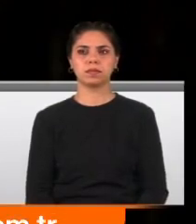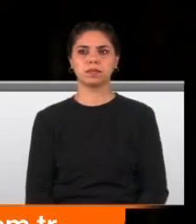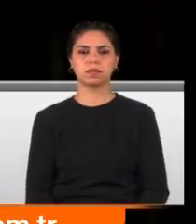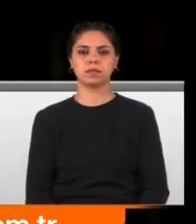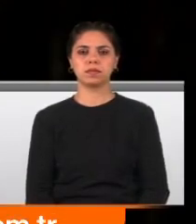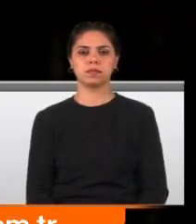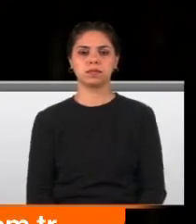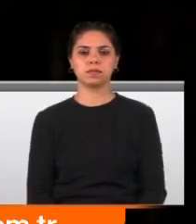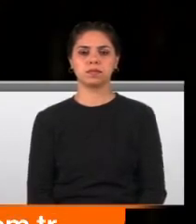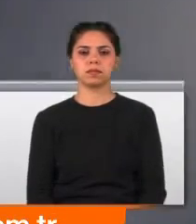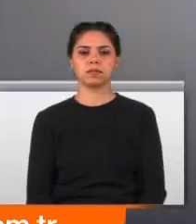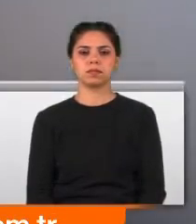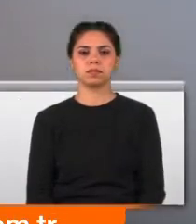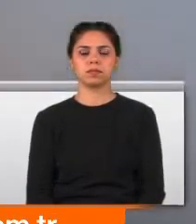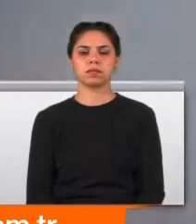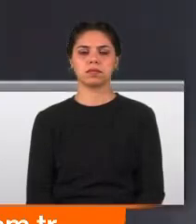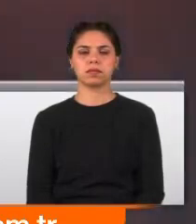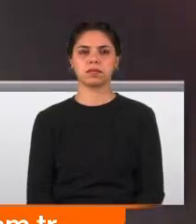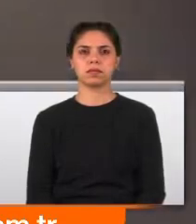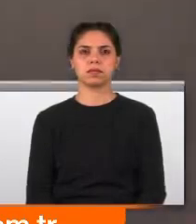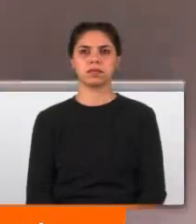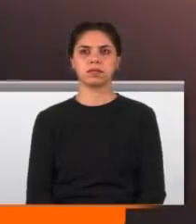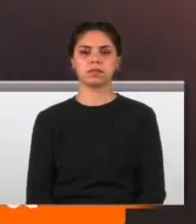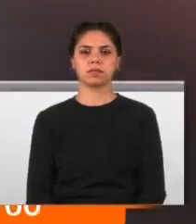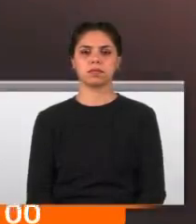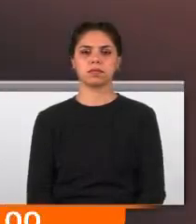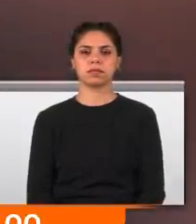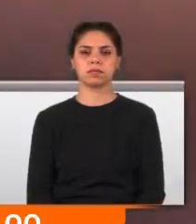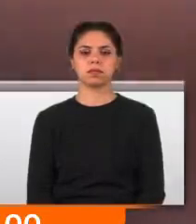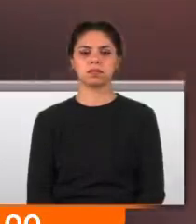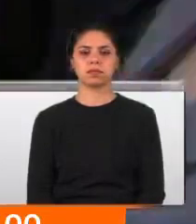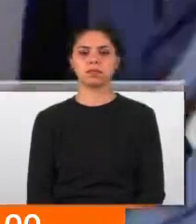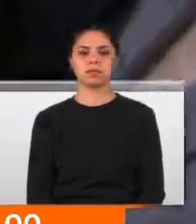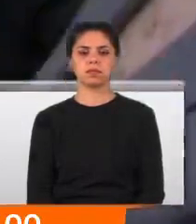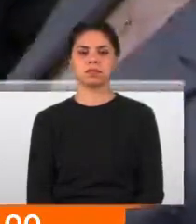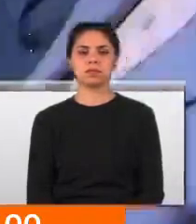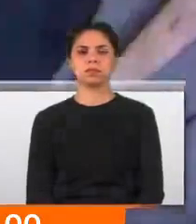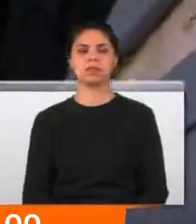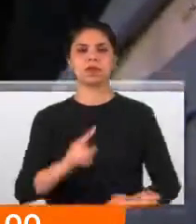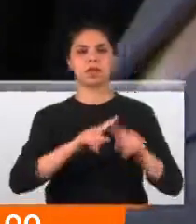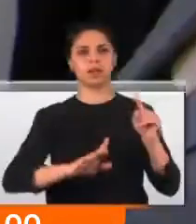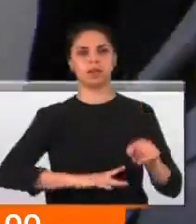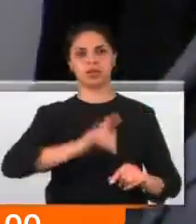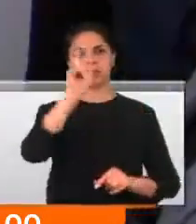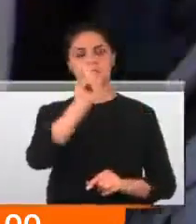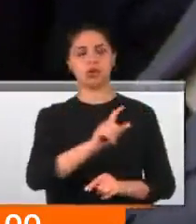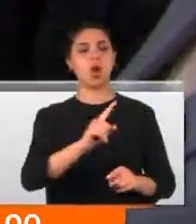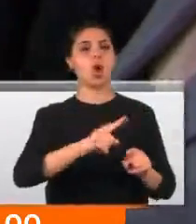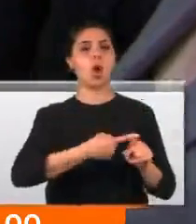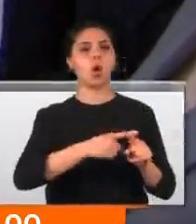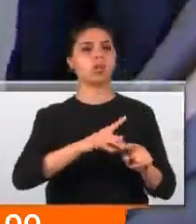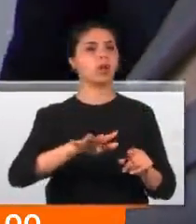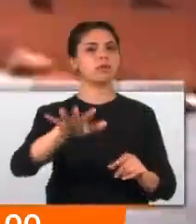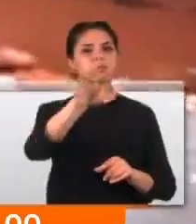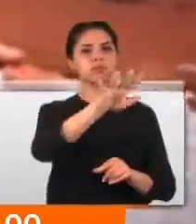değerli, önemli ve anlamlı buluyoruz. Tabii Altılı Masa'ya bilgi oldu. Toplumda umut da yarattı. Kılıçdaroğlu'nun koalisyon ortaklarının tüm